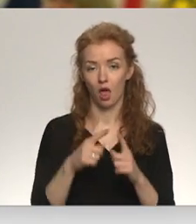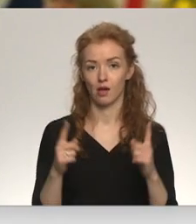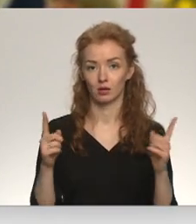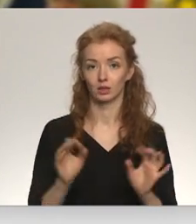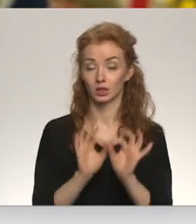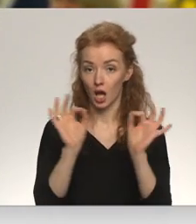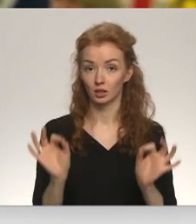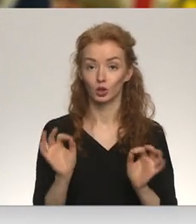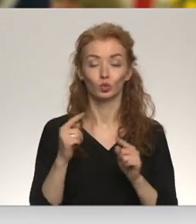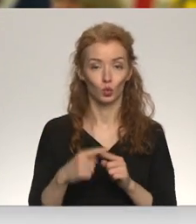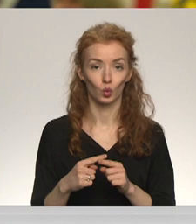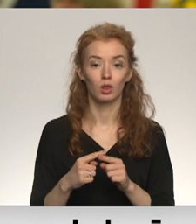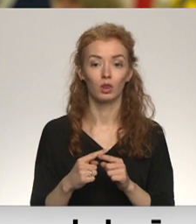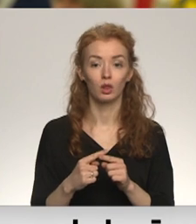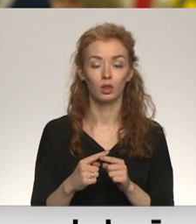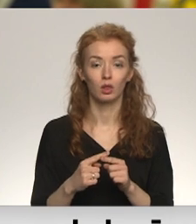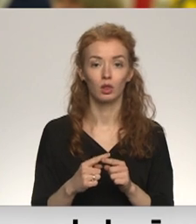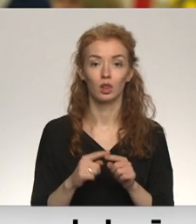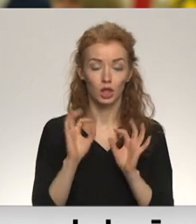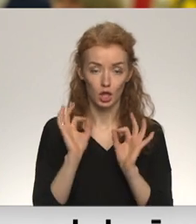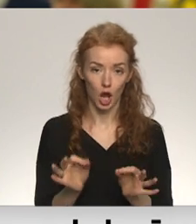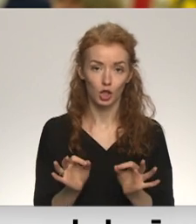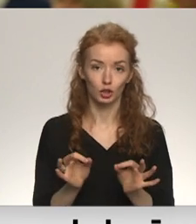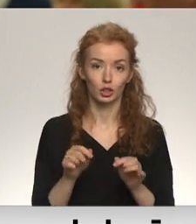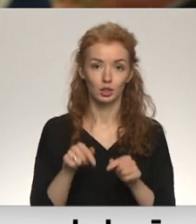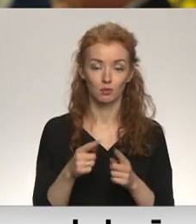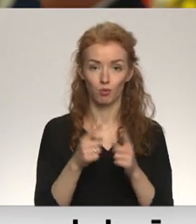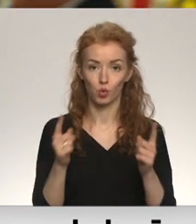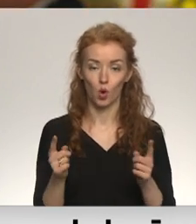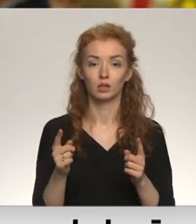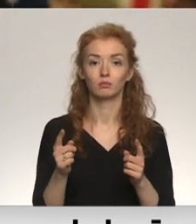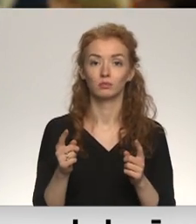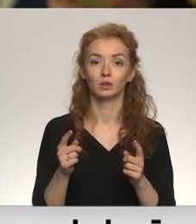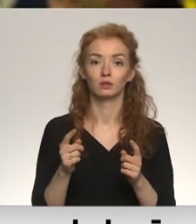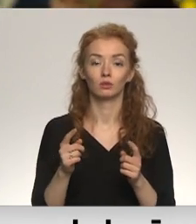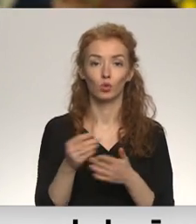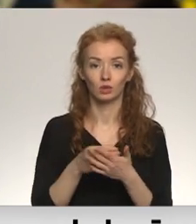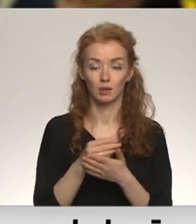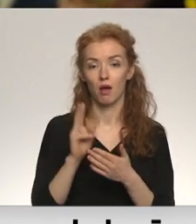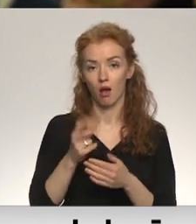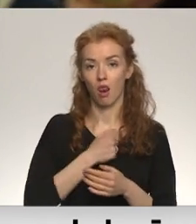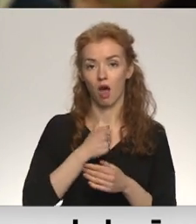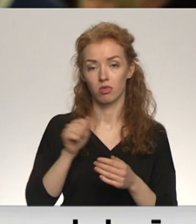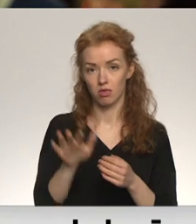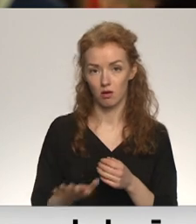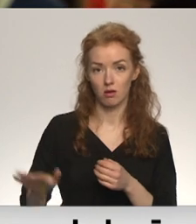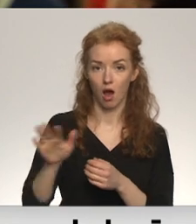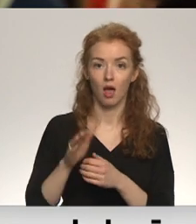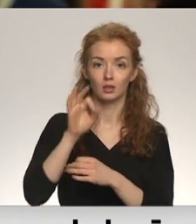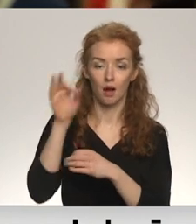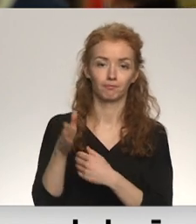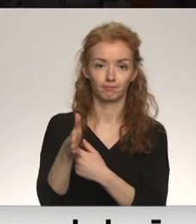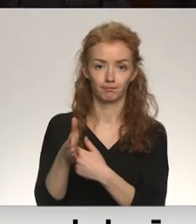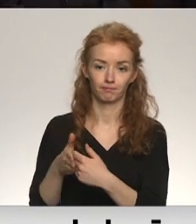šis zelts priekškars ir tieši uz Latvijas austrumu robežu, tas ir Latgalē. Robežojoties